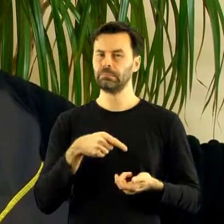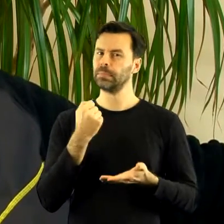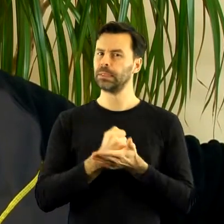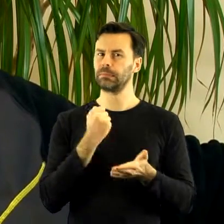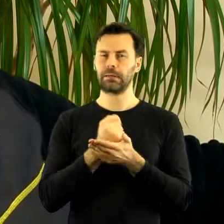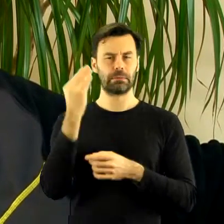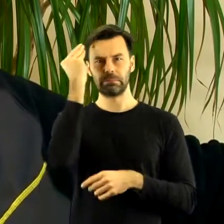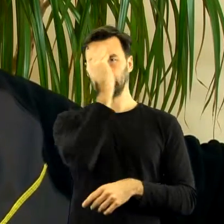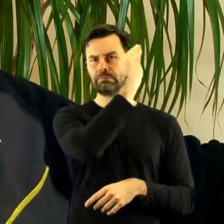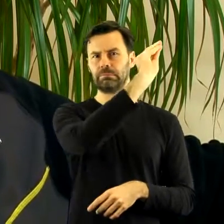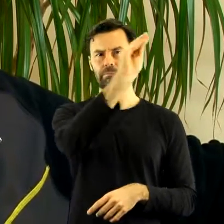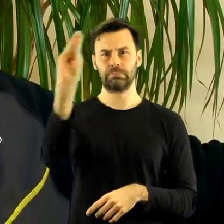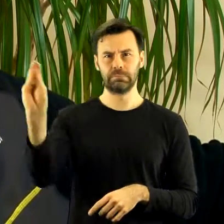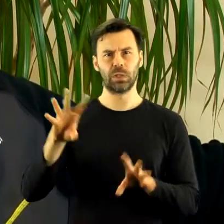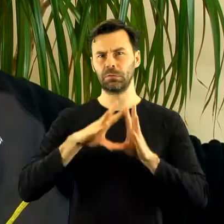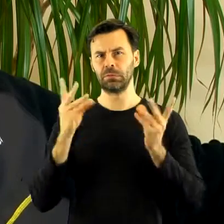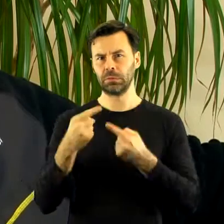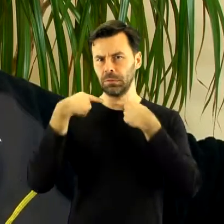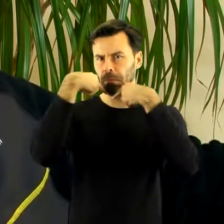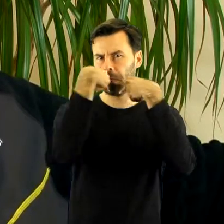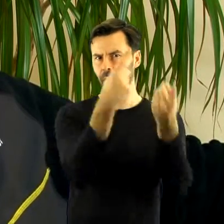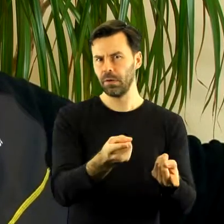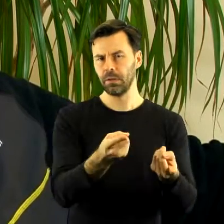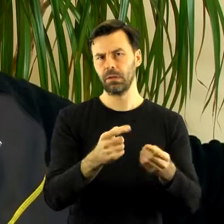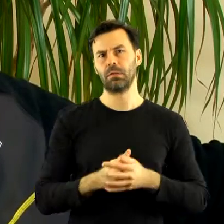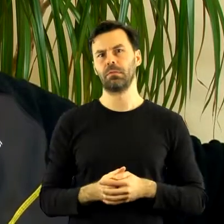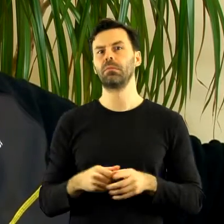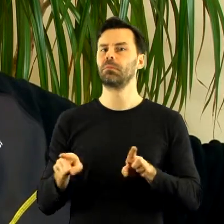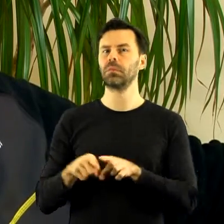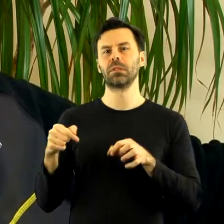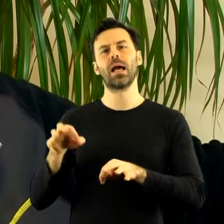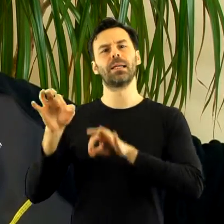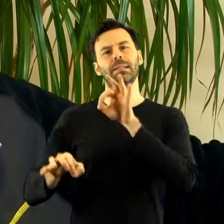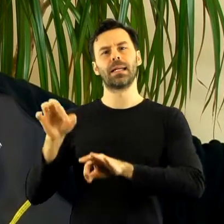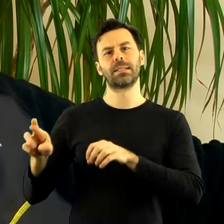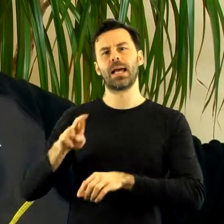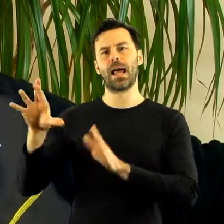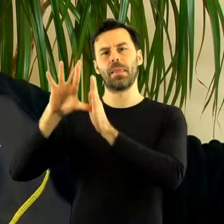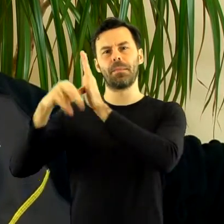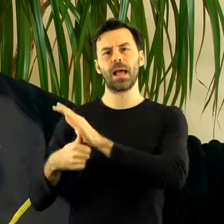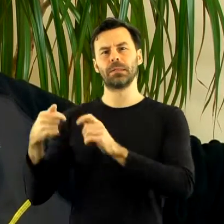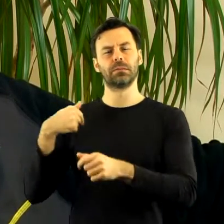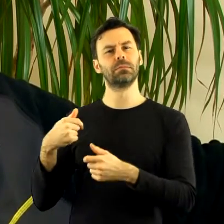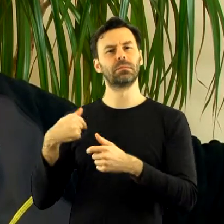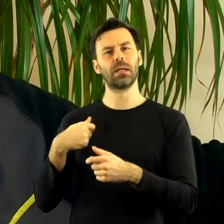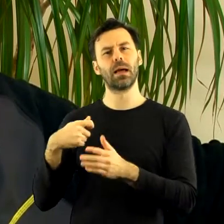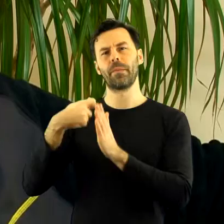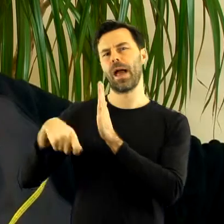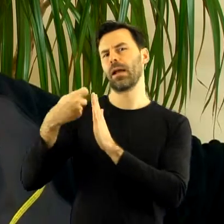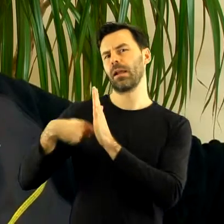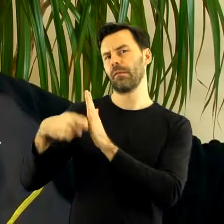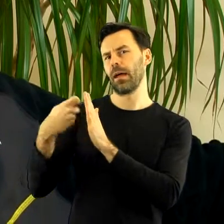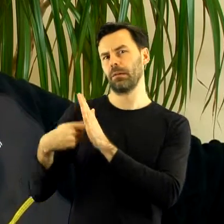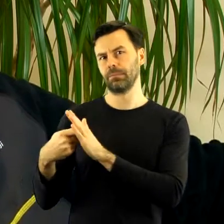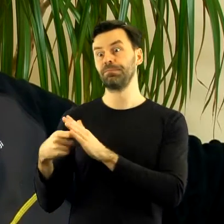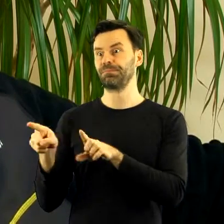sprawę nagłośnili. Właściwie to też dało początek nagrywaniu sesji rady. Zorganizowaliśmy się właśnie w ten